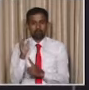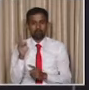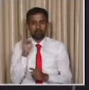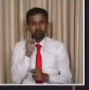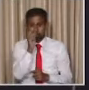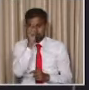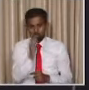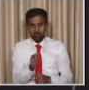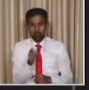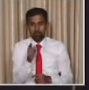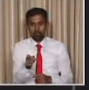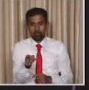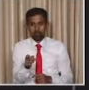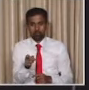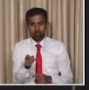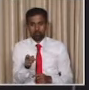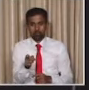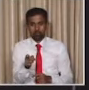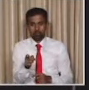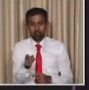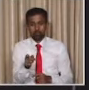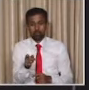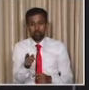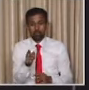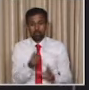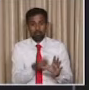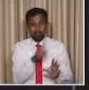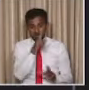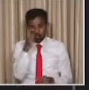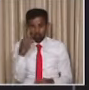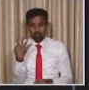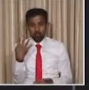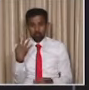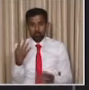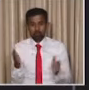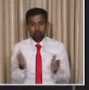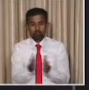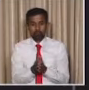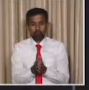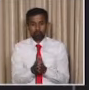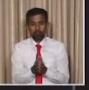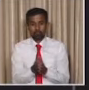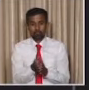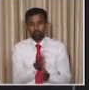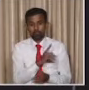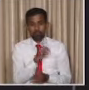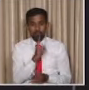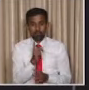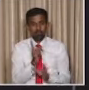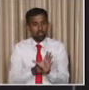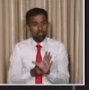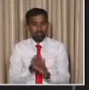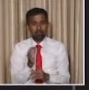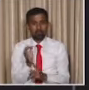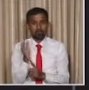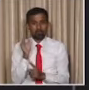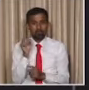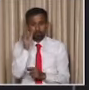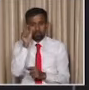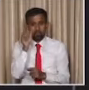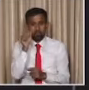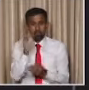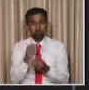Wickremasinghe metthumata එතුමා අවුරුද්දයි මාස 4ක් ඇතුළත අර මම සඳහන් කරපු සෑම ජනාධිපතිවරයෙක්ගේම